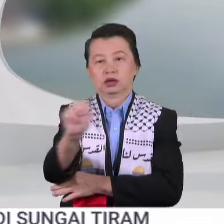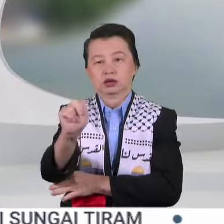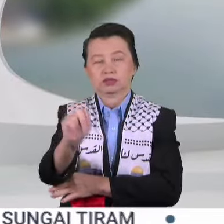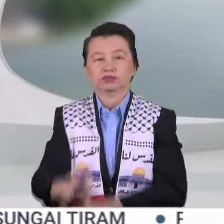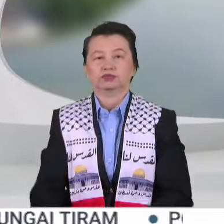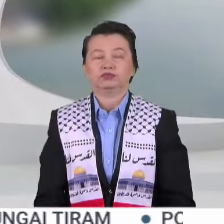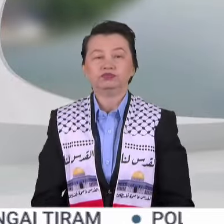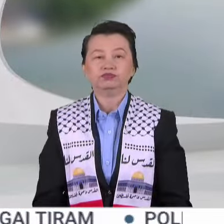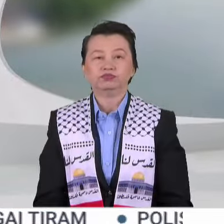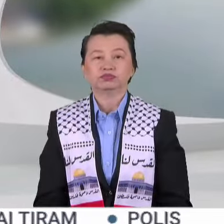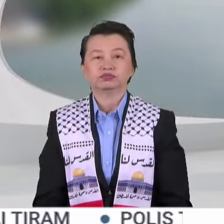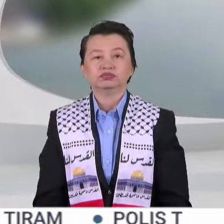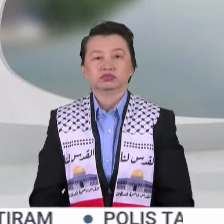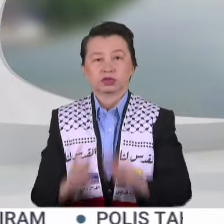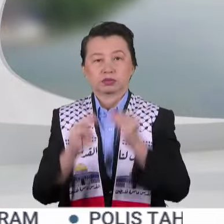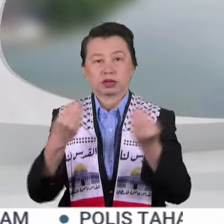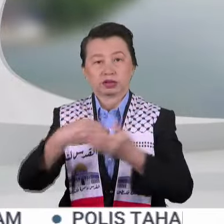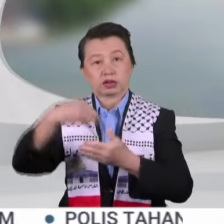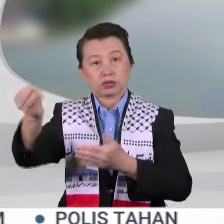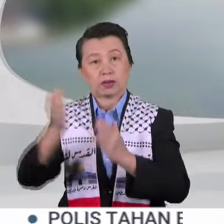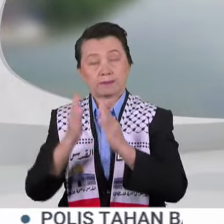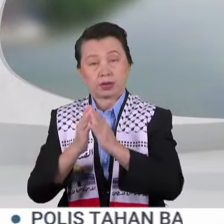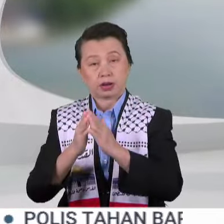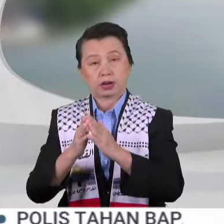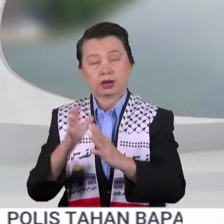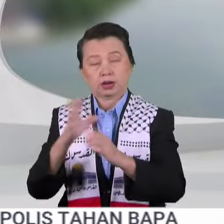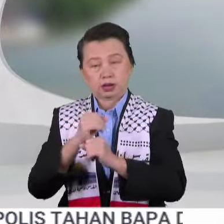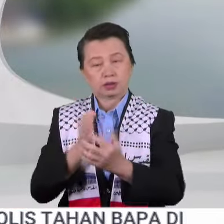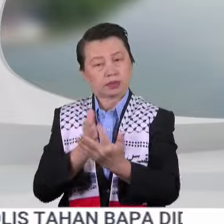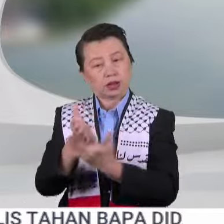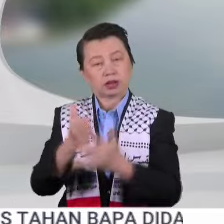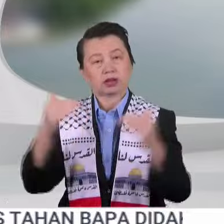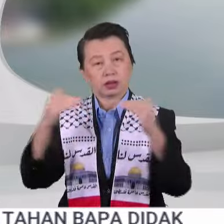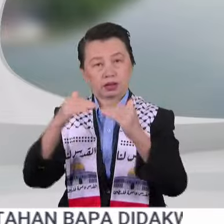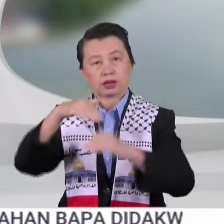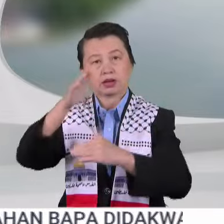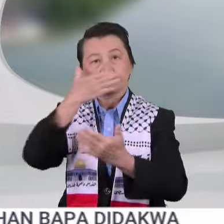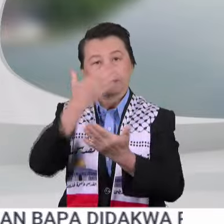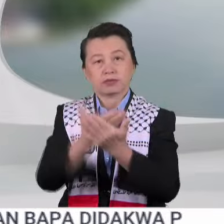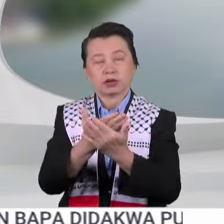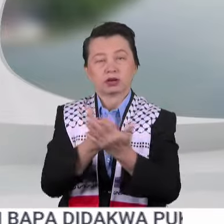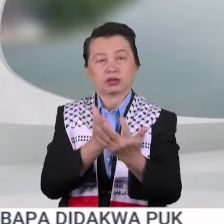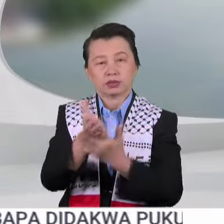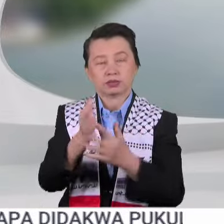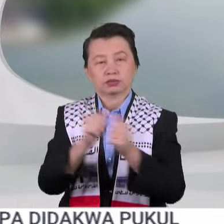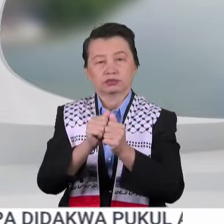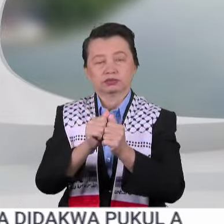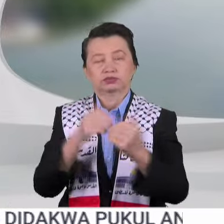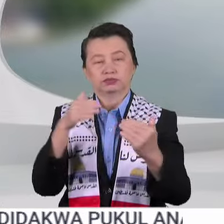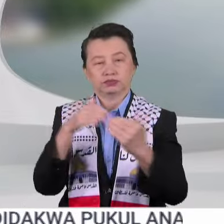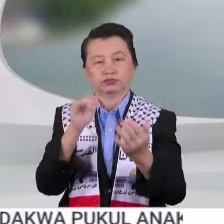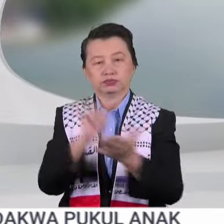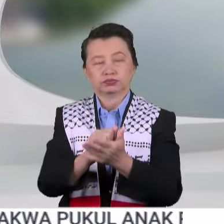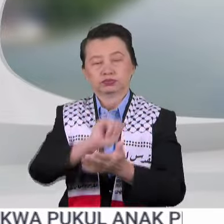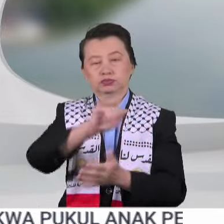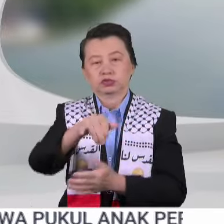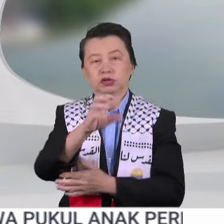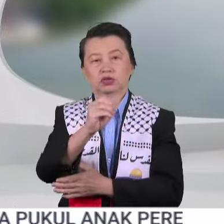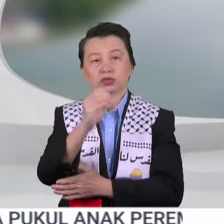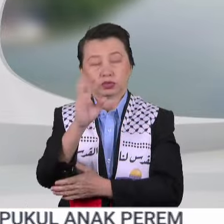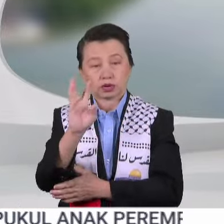Masyarakat luar bandar di Sabah akan mendapat akses keadilan yang lebih baik menerusi program Justice of Wales